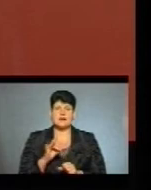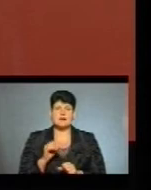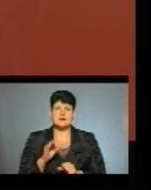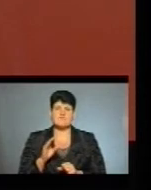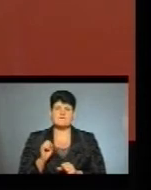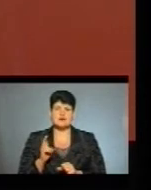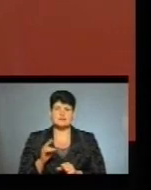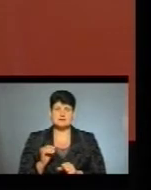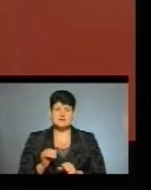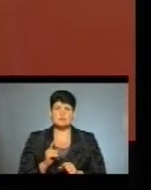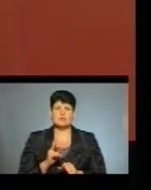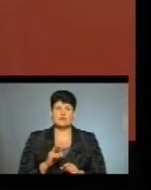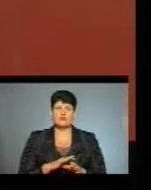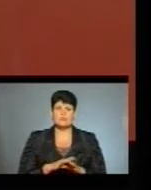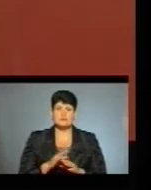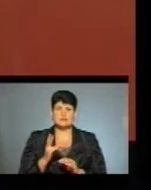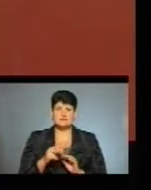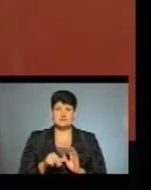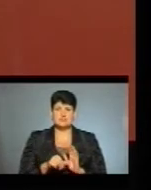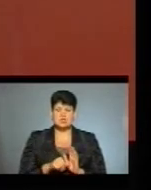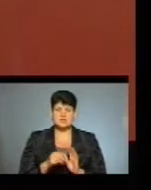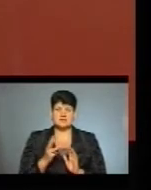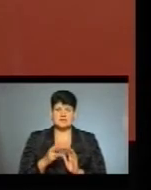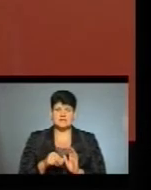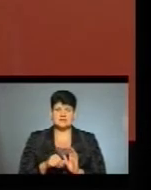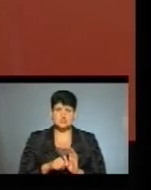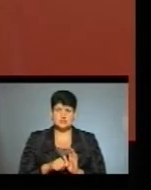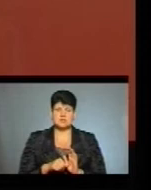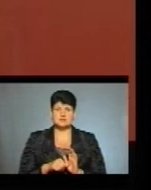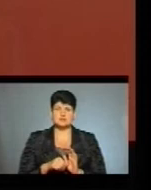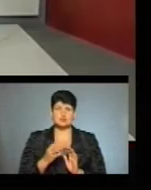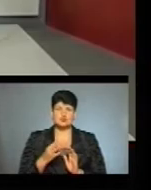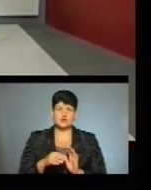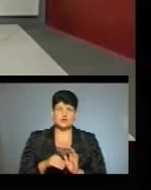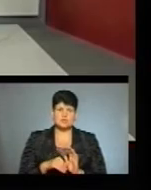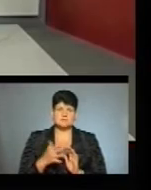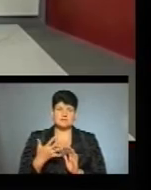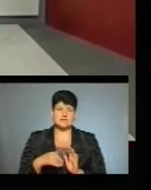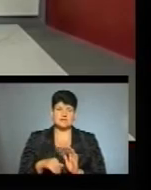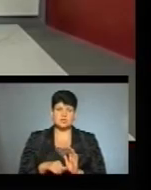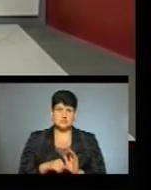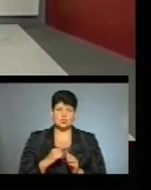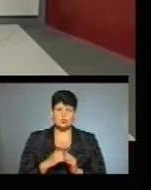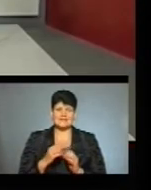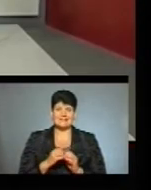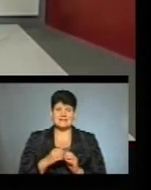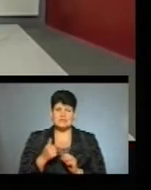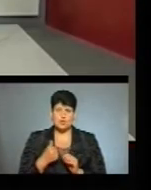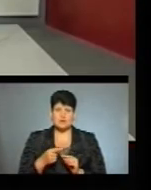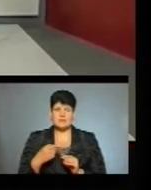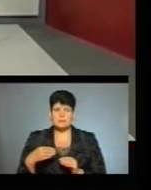пацієнтам, яким виповнилося 26, 36, 46 років, 56, так, кожних 10 років після